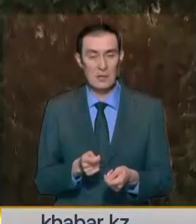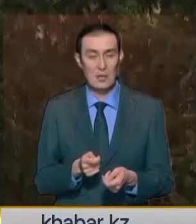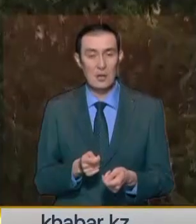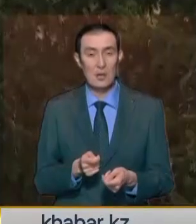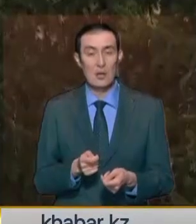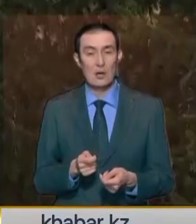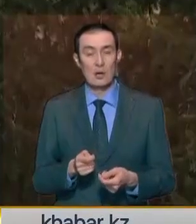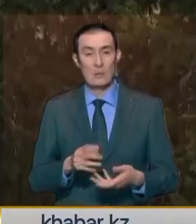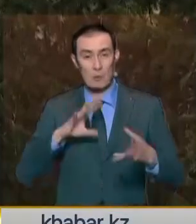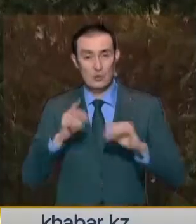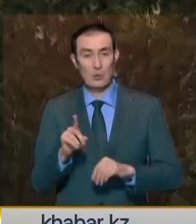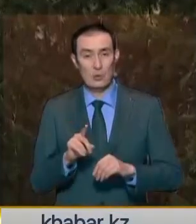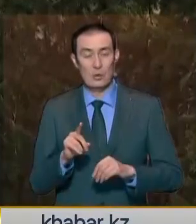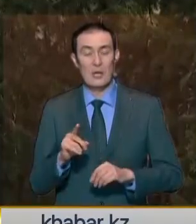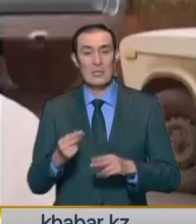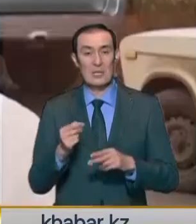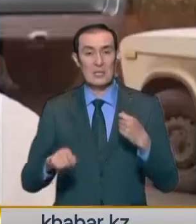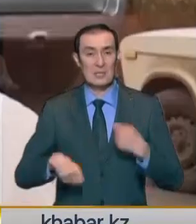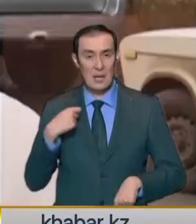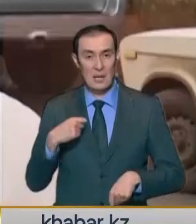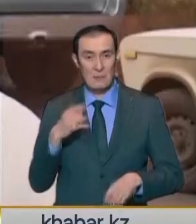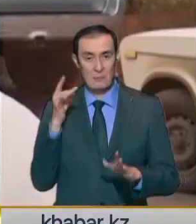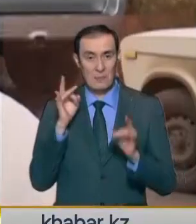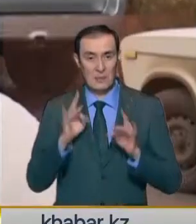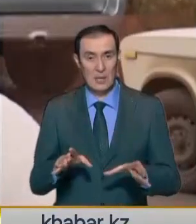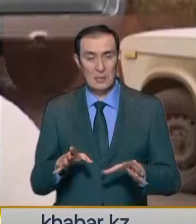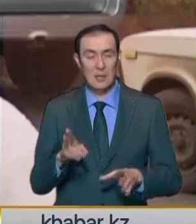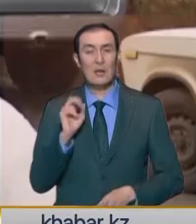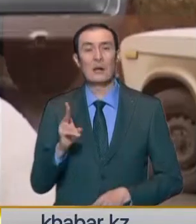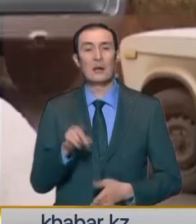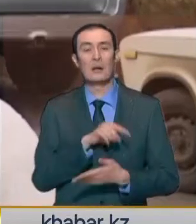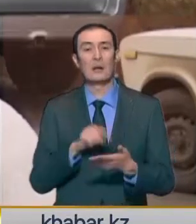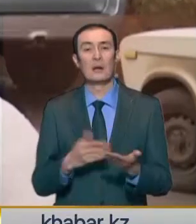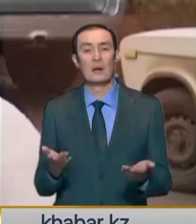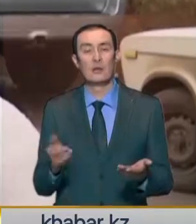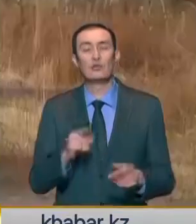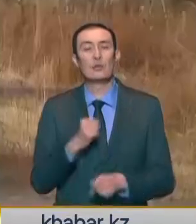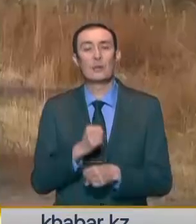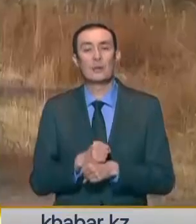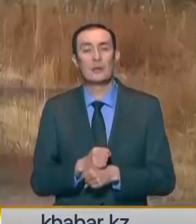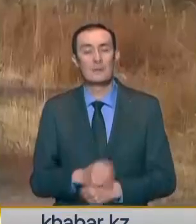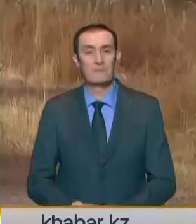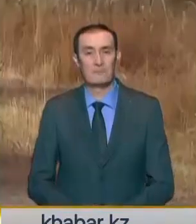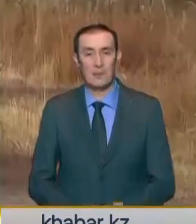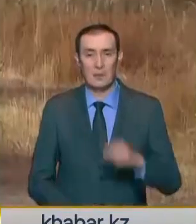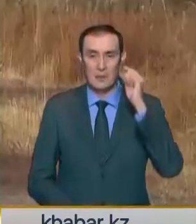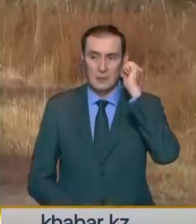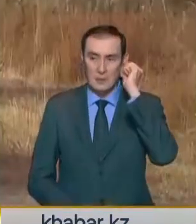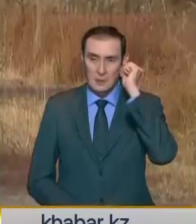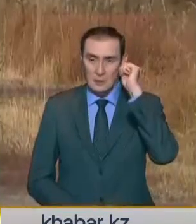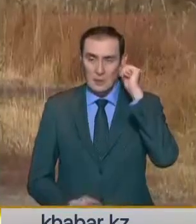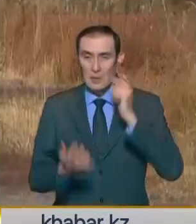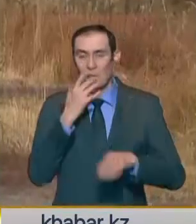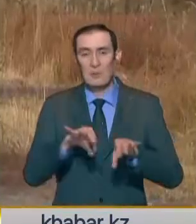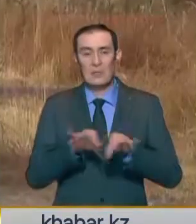Выходит, деньги я закопала в землю или как? Как выходит? Что делать? Теплотрассу в микрорайон «Солнечный»